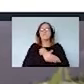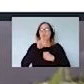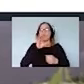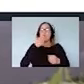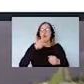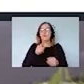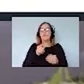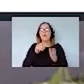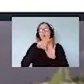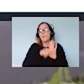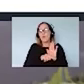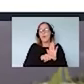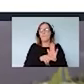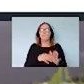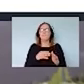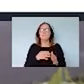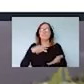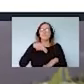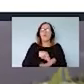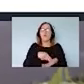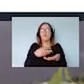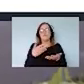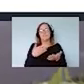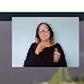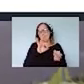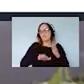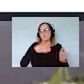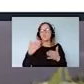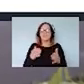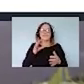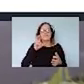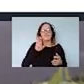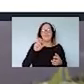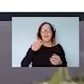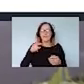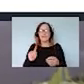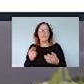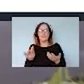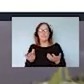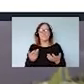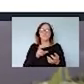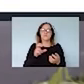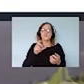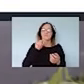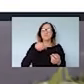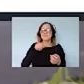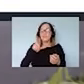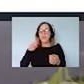kod oprogramowania, na którym na przykład stoją strony takie jak Scratch, czy tutaj w wypadku mamy